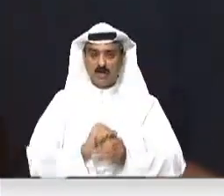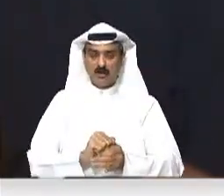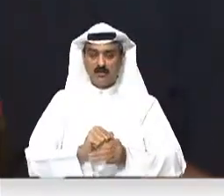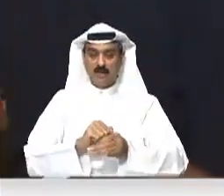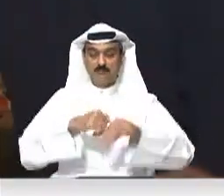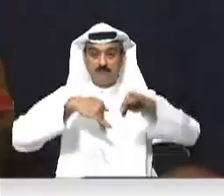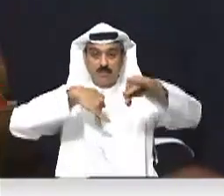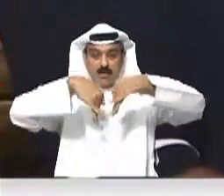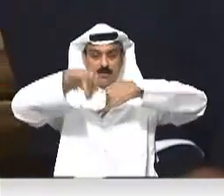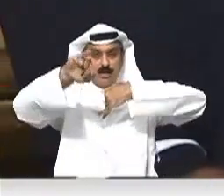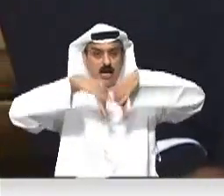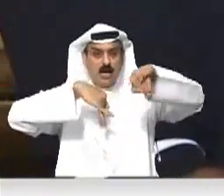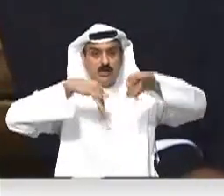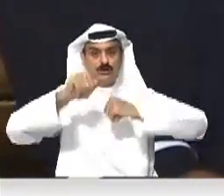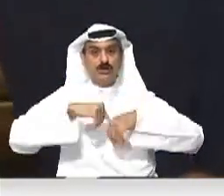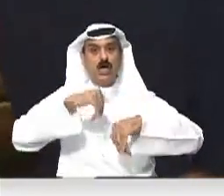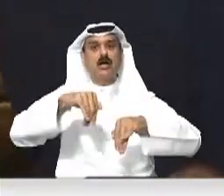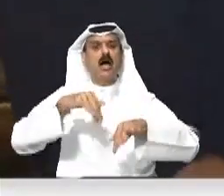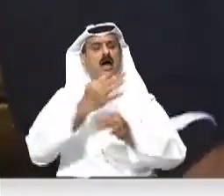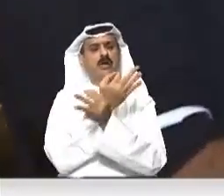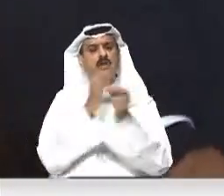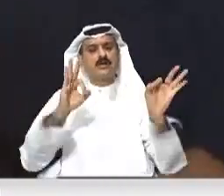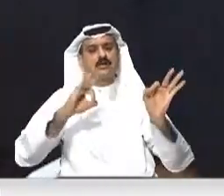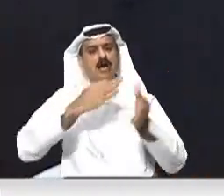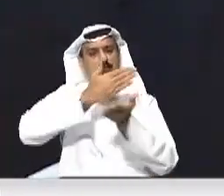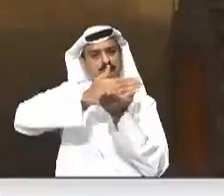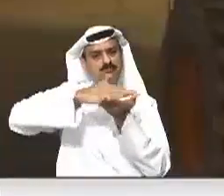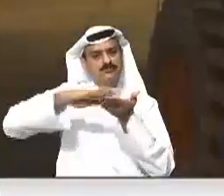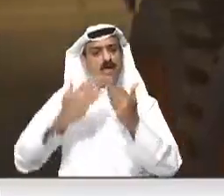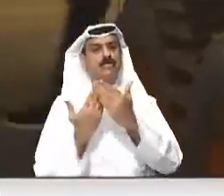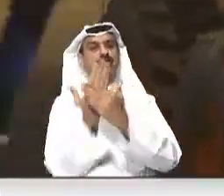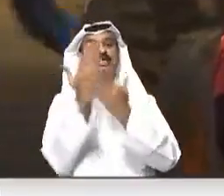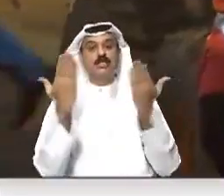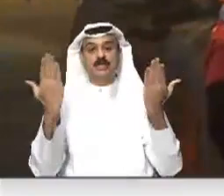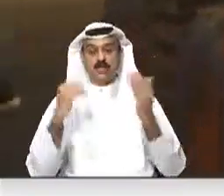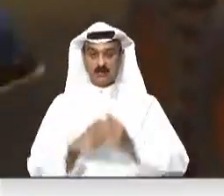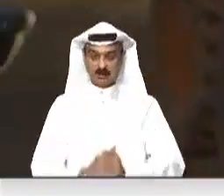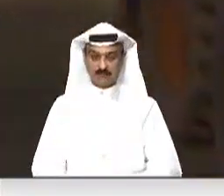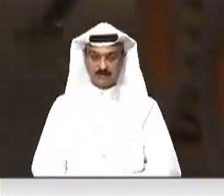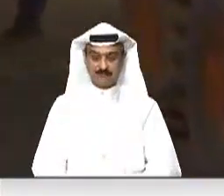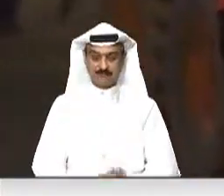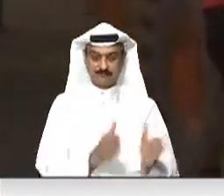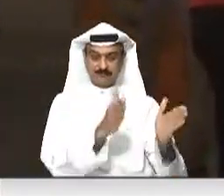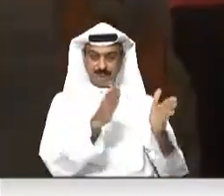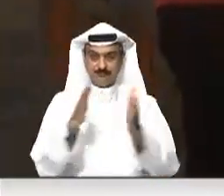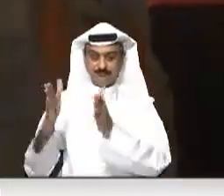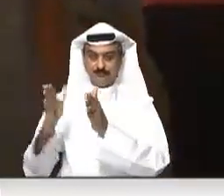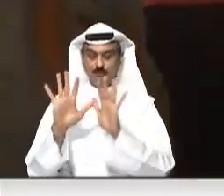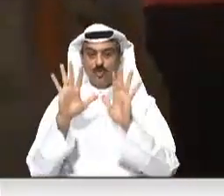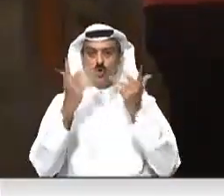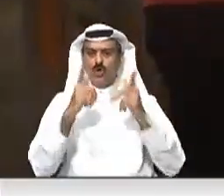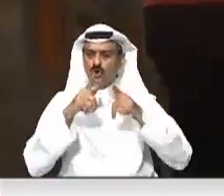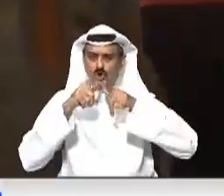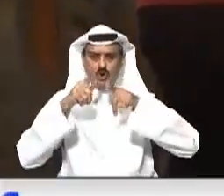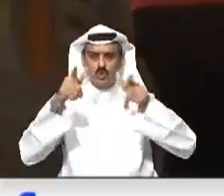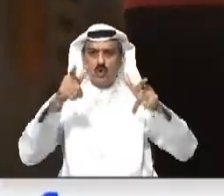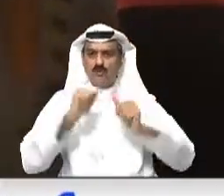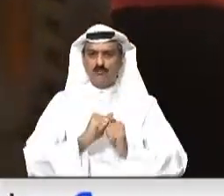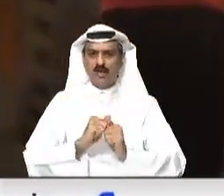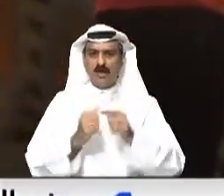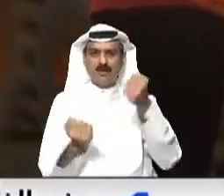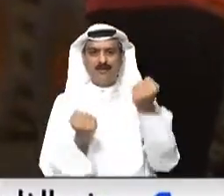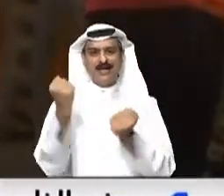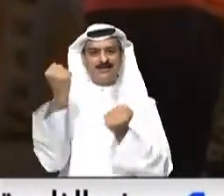لإغلاق هذا الملف وهو ملف الطرق في الكويت. ما الكلمة يعني التي توجه لكافة مرتادي الطرق في